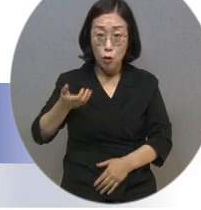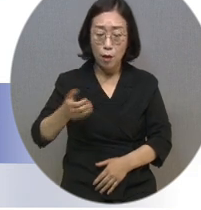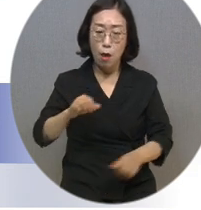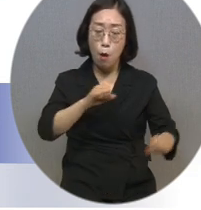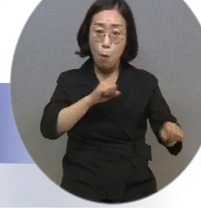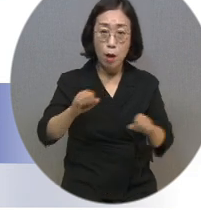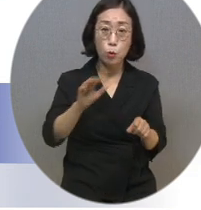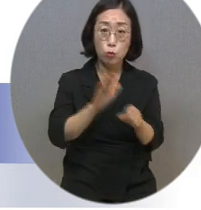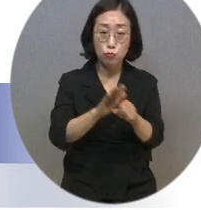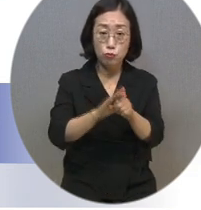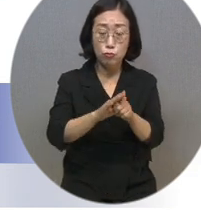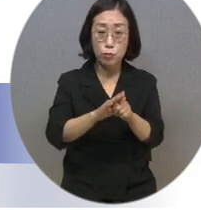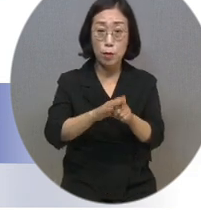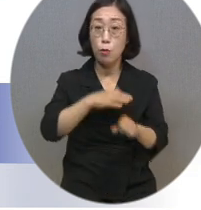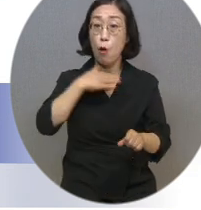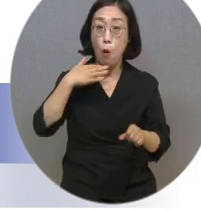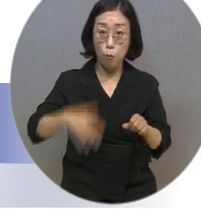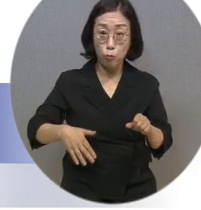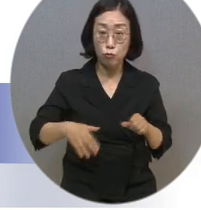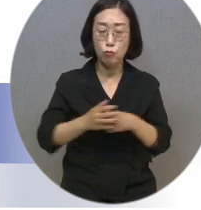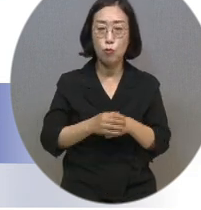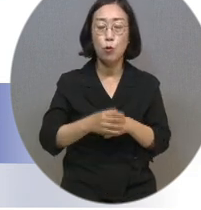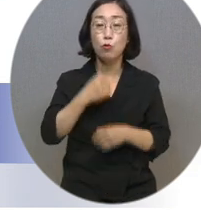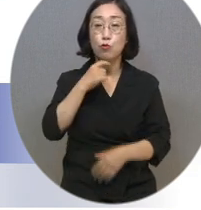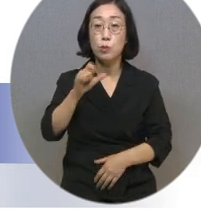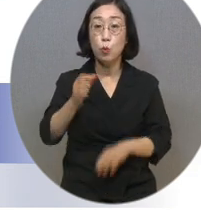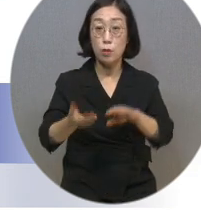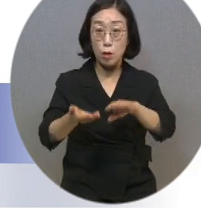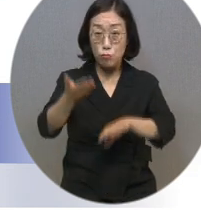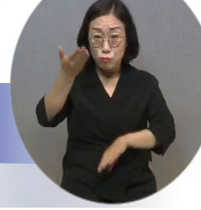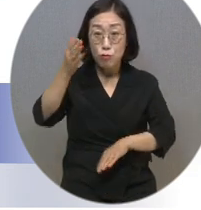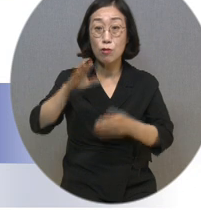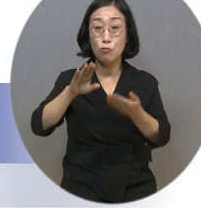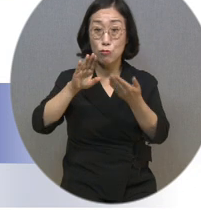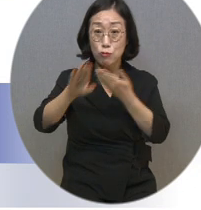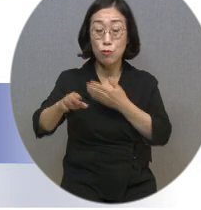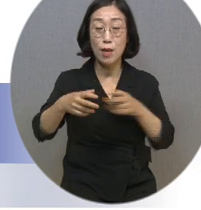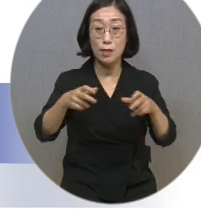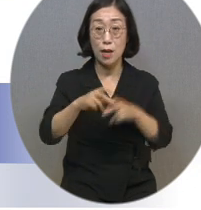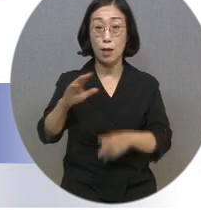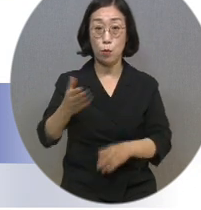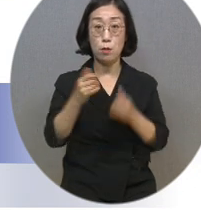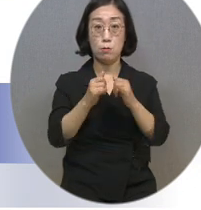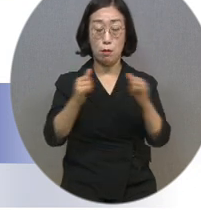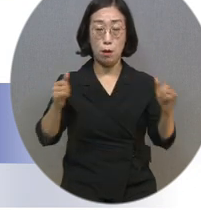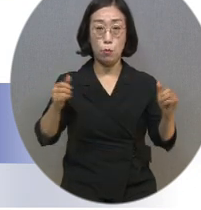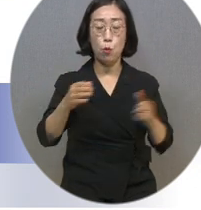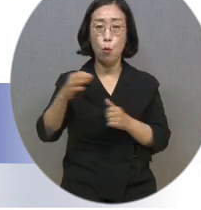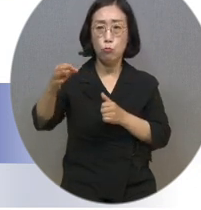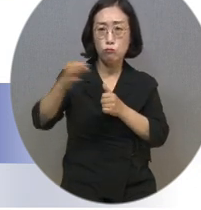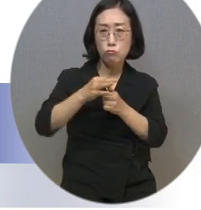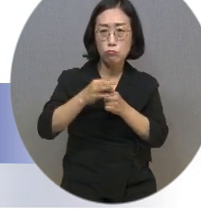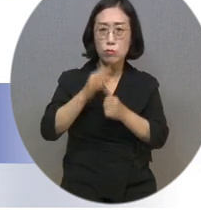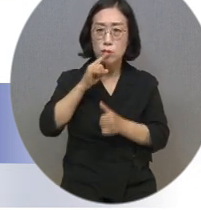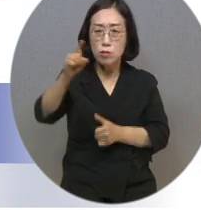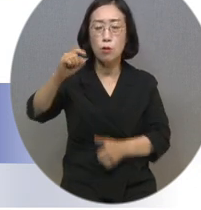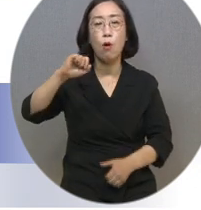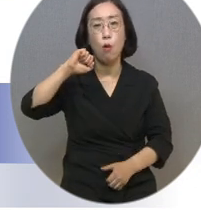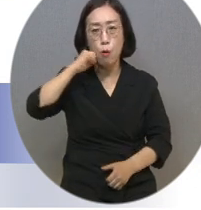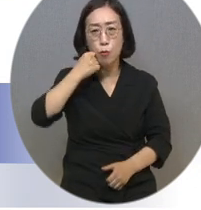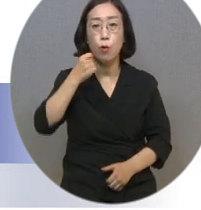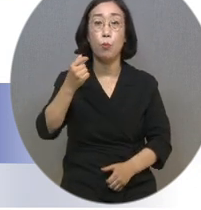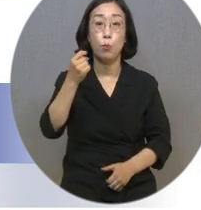활동지원급여를 수급받지 않았던 장애인과 만 65세 이후 장애인이 된 경우에는 급여를 신청할 수 없고